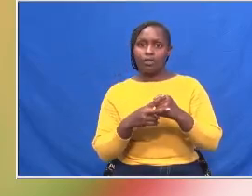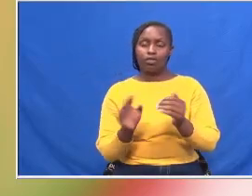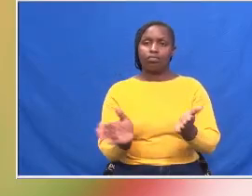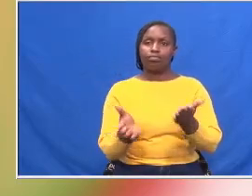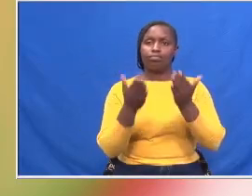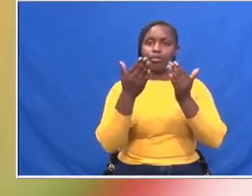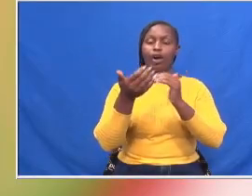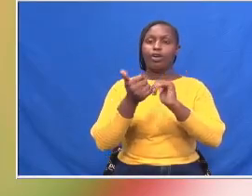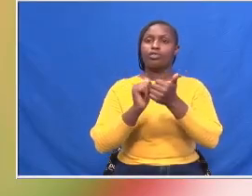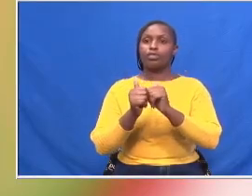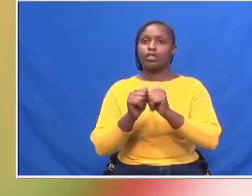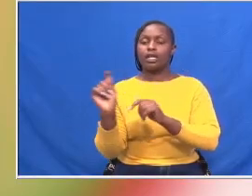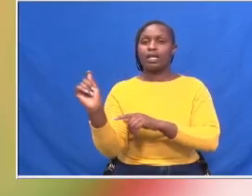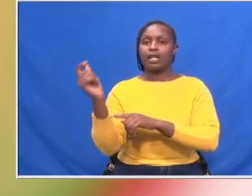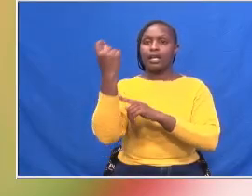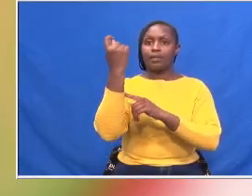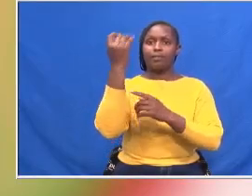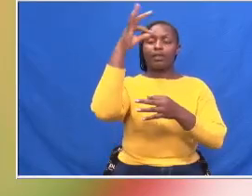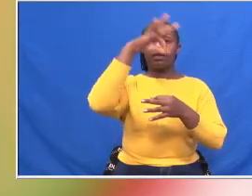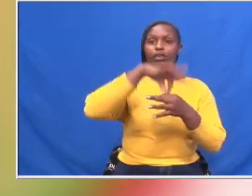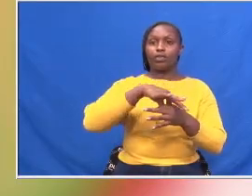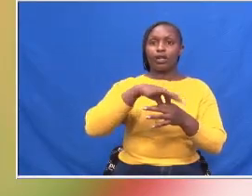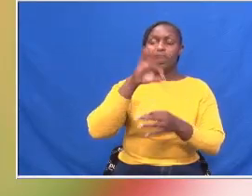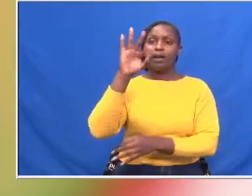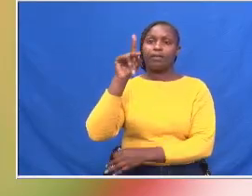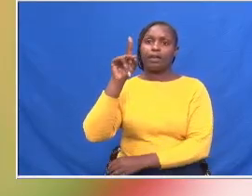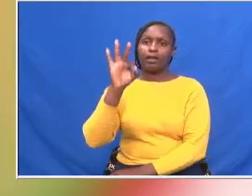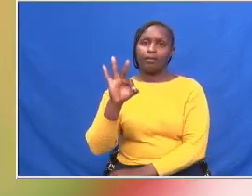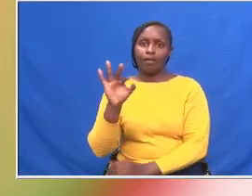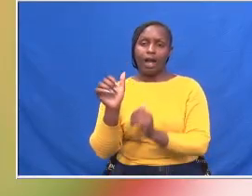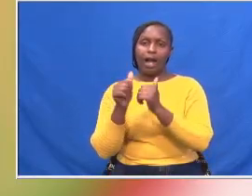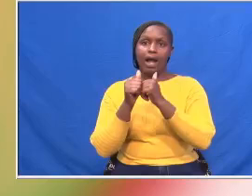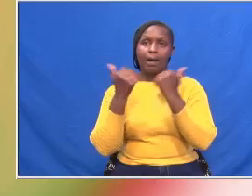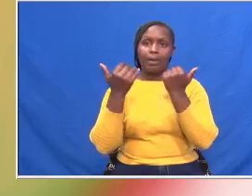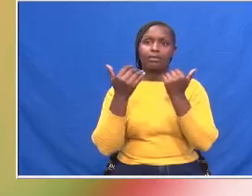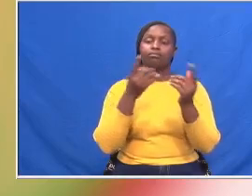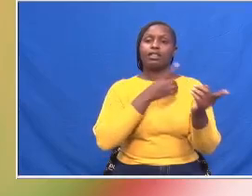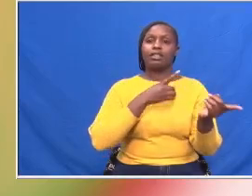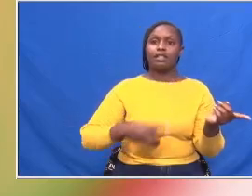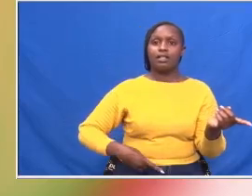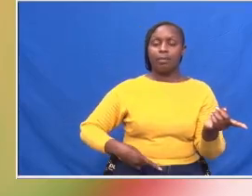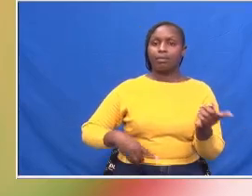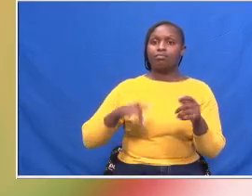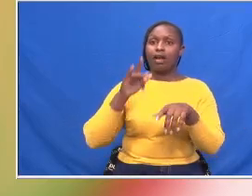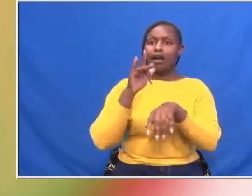nchini. Uchaguzi wa rais wa FKF utafanyika mapema mwezi Disemba,